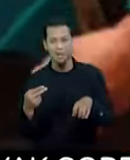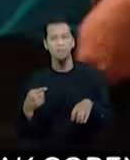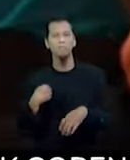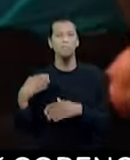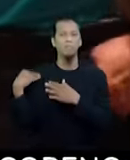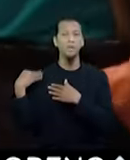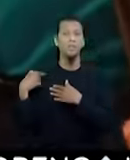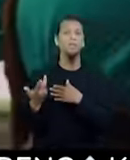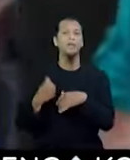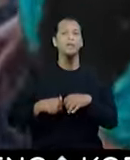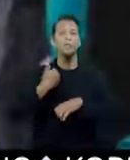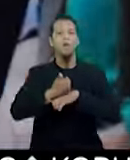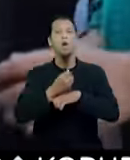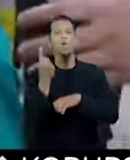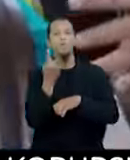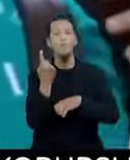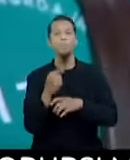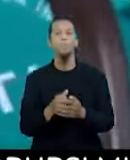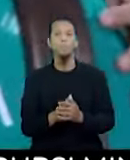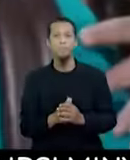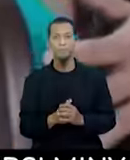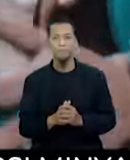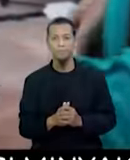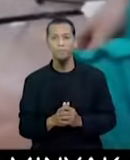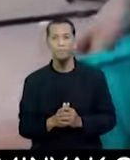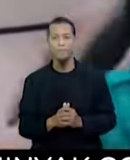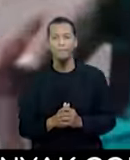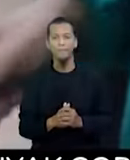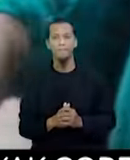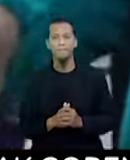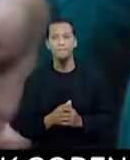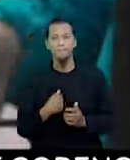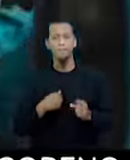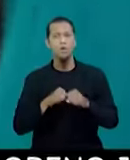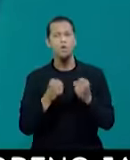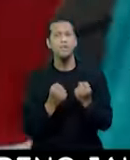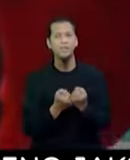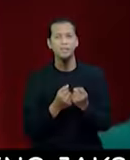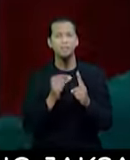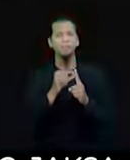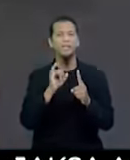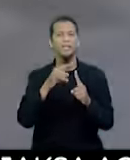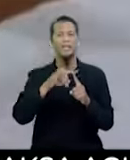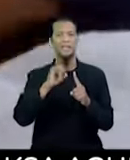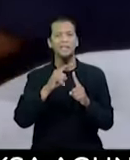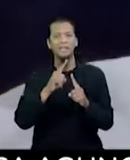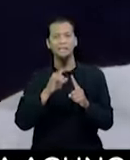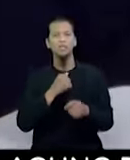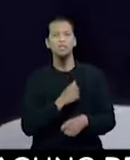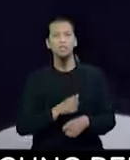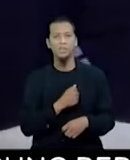umum untuk koordinasi ini baunya seperti ini Bergerak dalam bidang sosial dan keagamaan